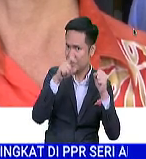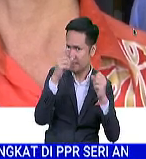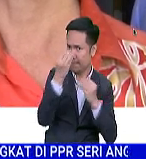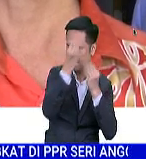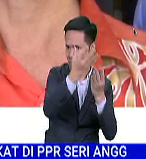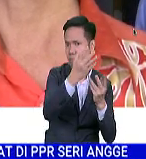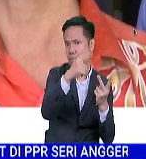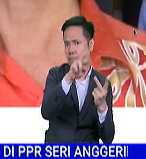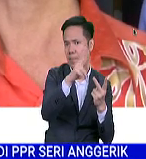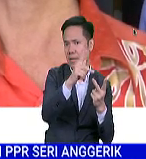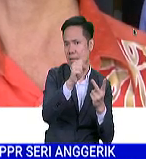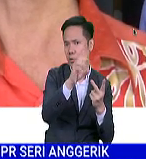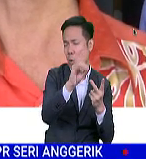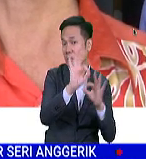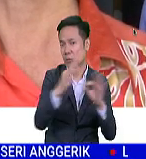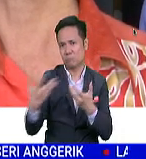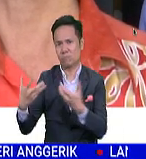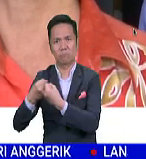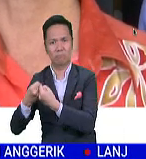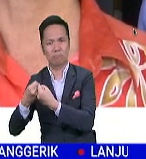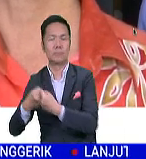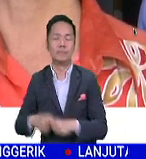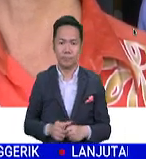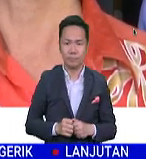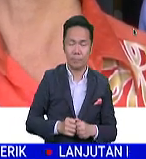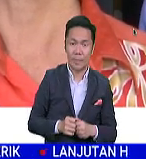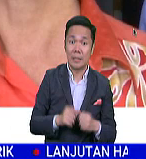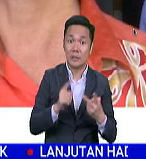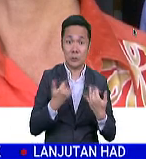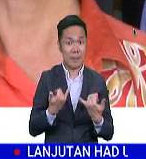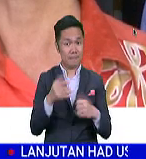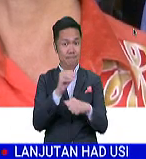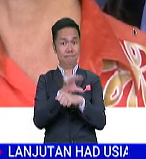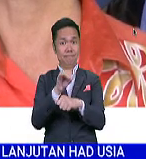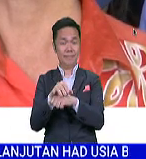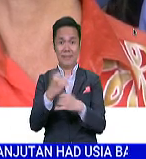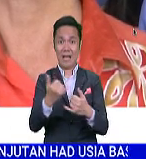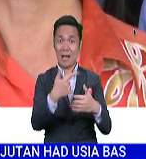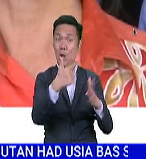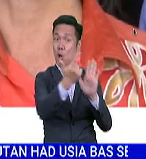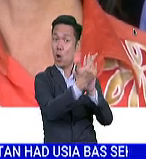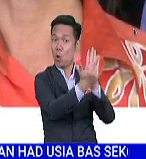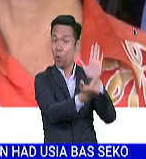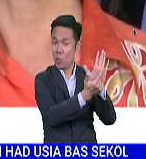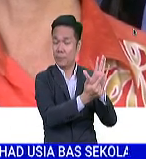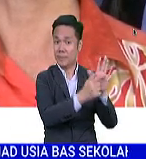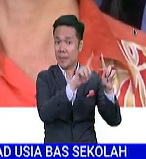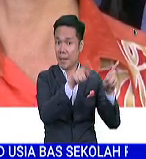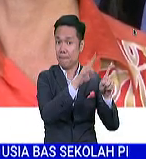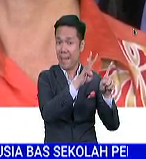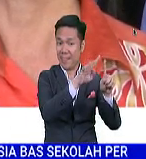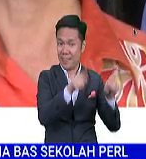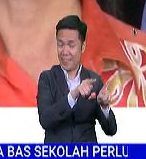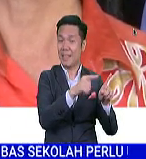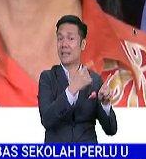nih soa-soa ingin menanyakan kepada majikan dibawa section 4 dan section Bima